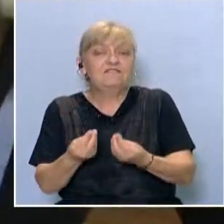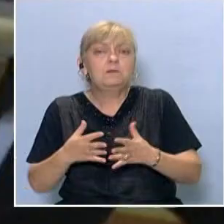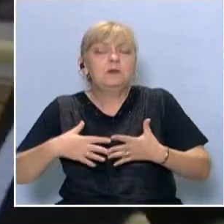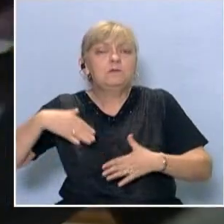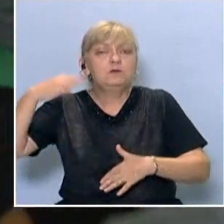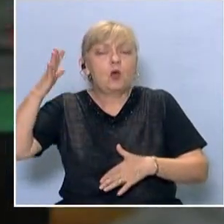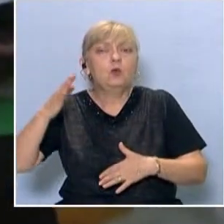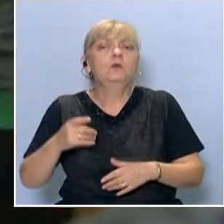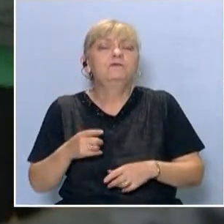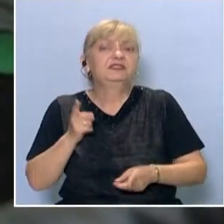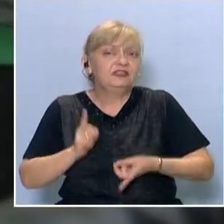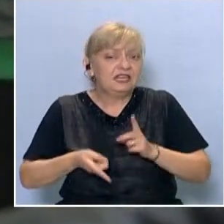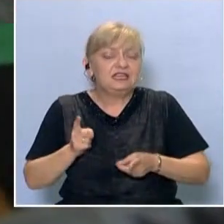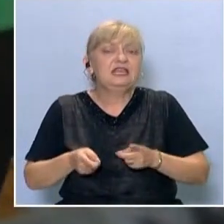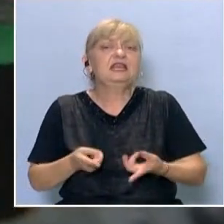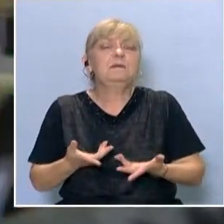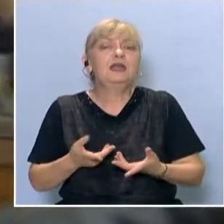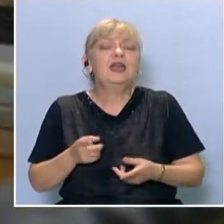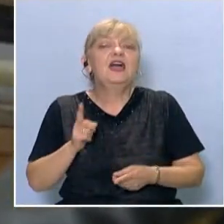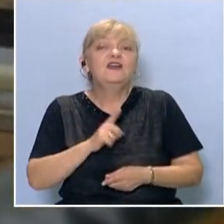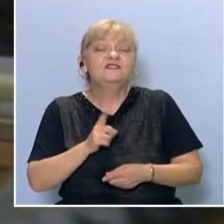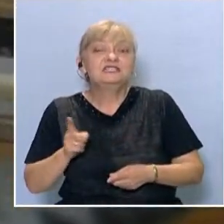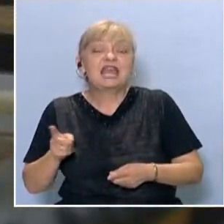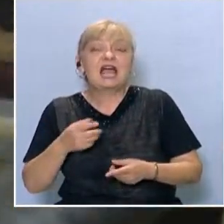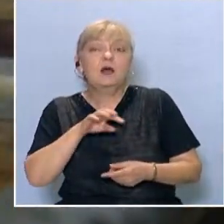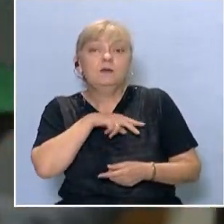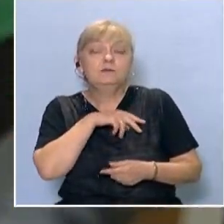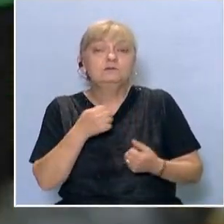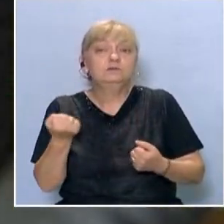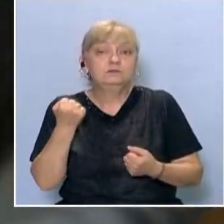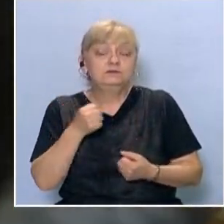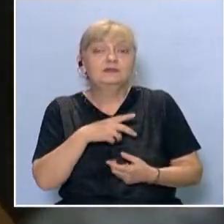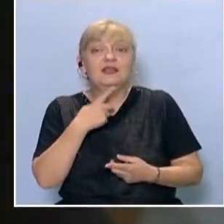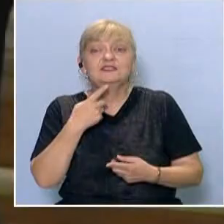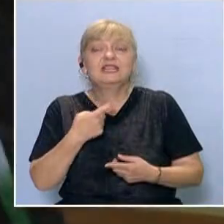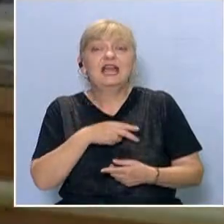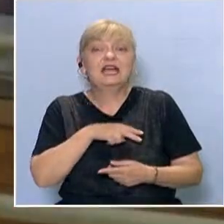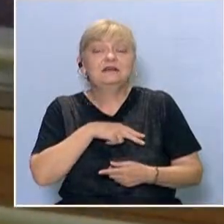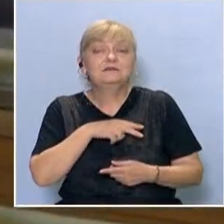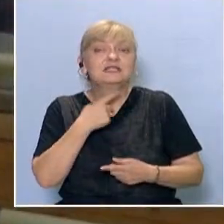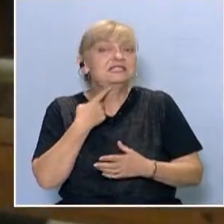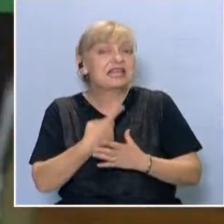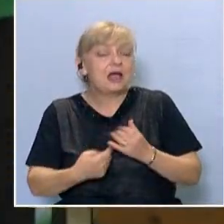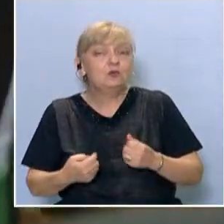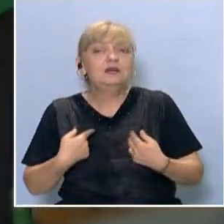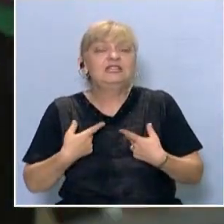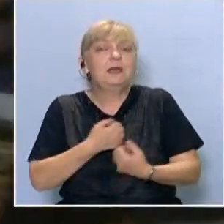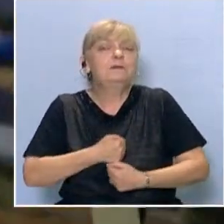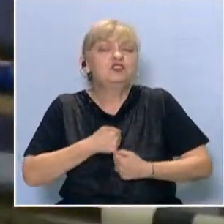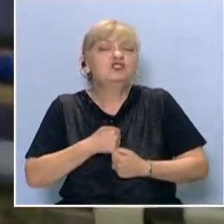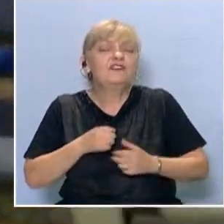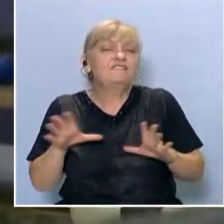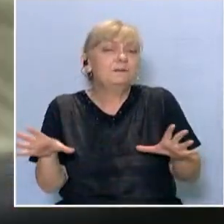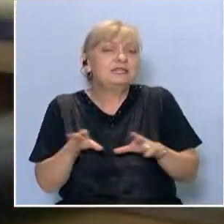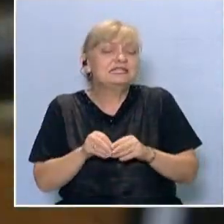се, тренираме. Всяка една победа треньора е до състезателя, също така всяка една загуба. Преживяваме заедно хиляди емоции,